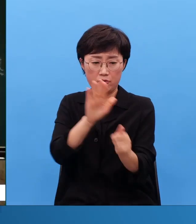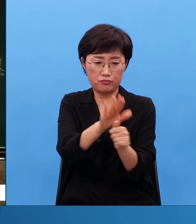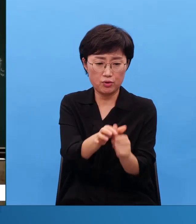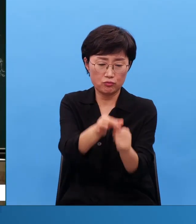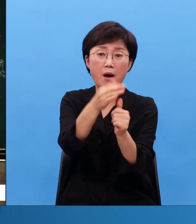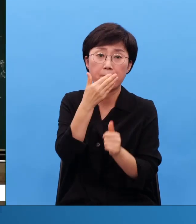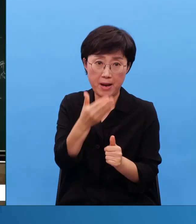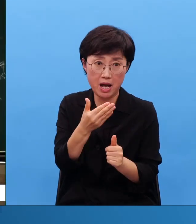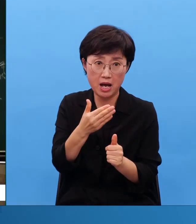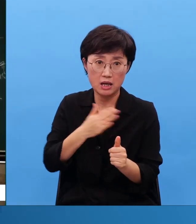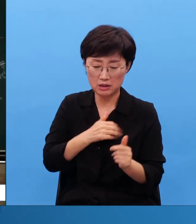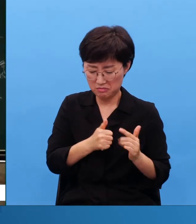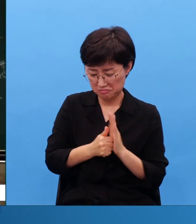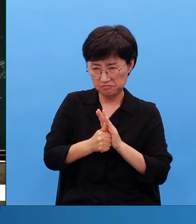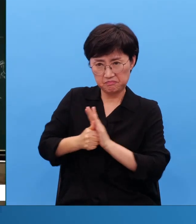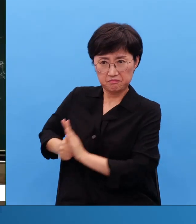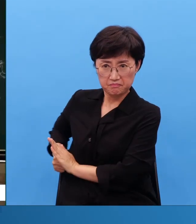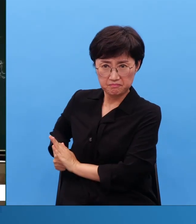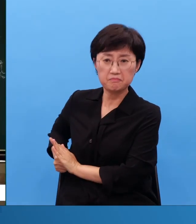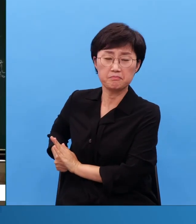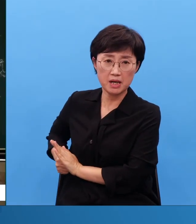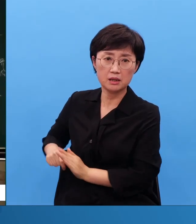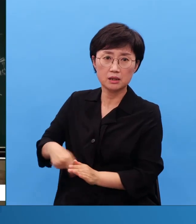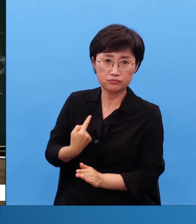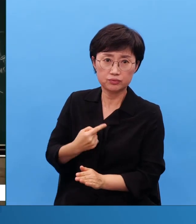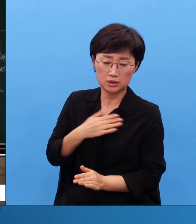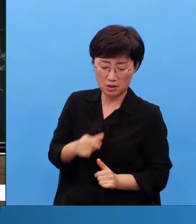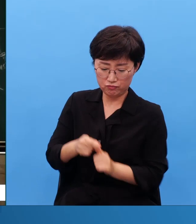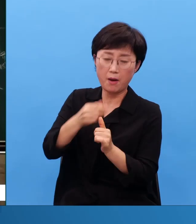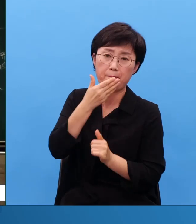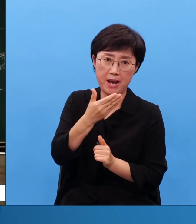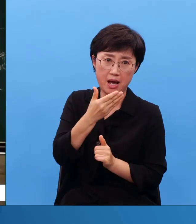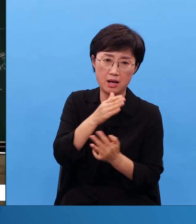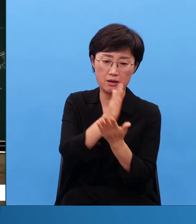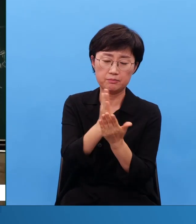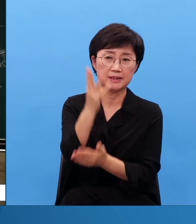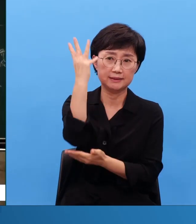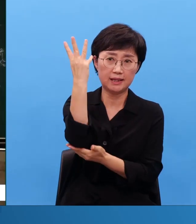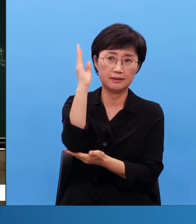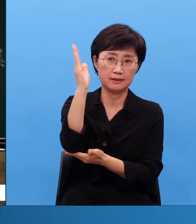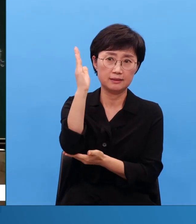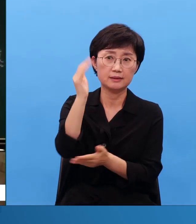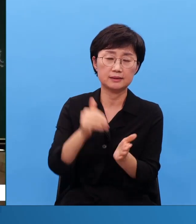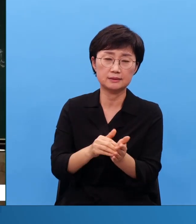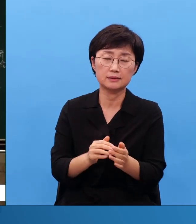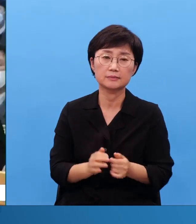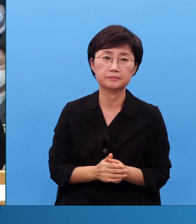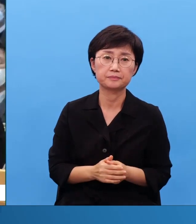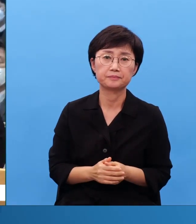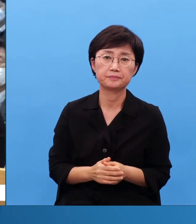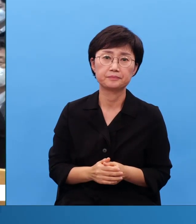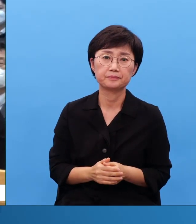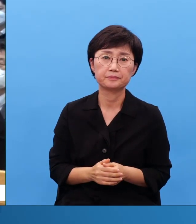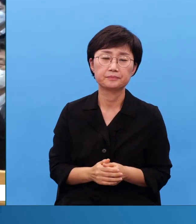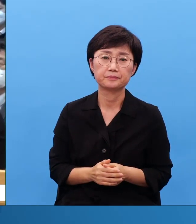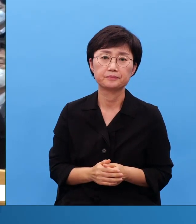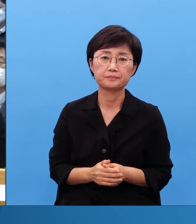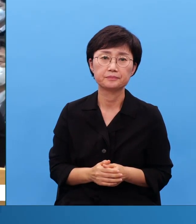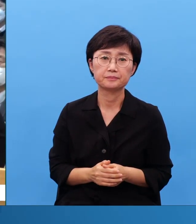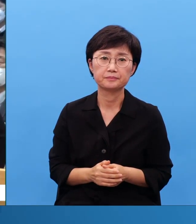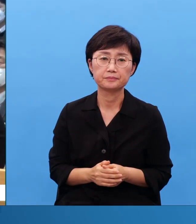나와 단절된 만큼 나를 살릴 수 있다란 제목으로 3강의 말씀을 전했습니다. 류광수